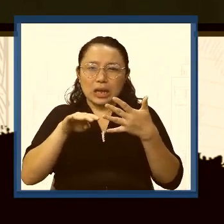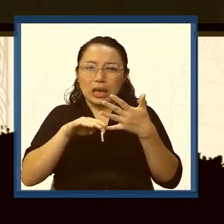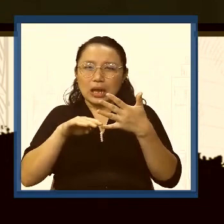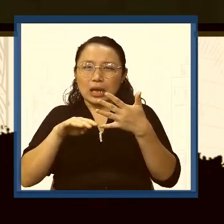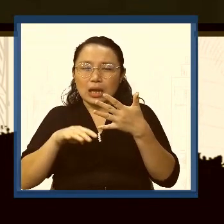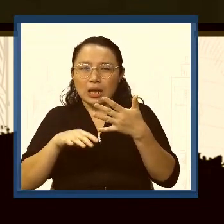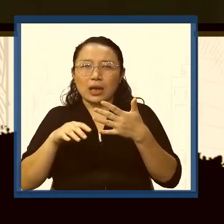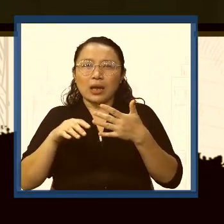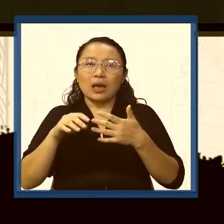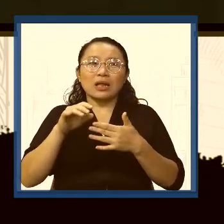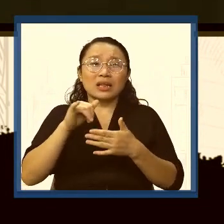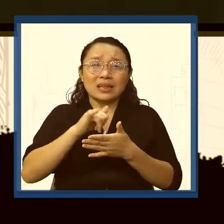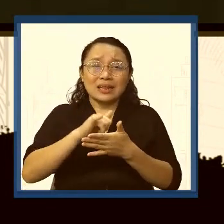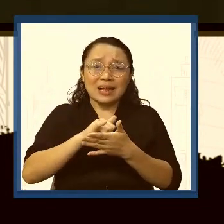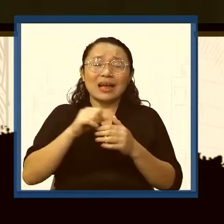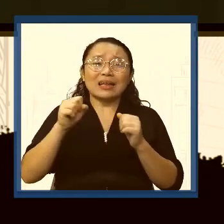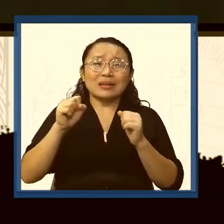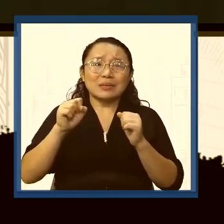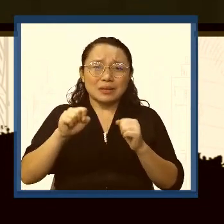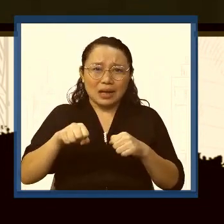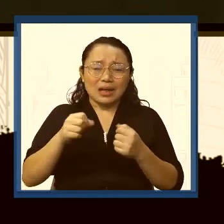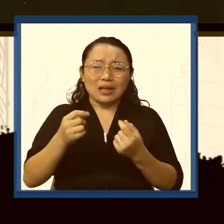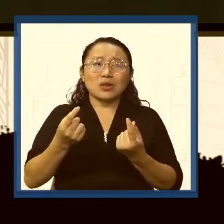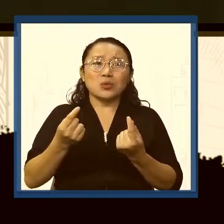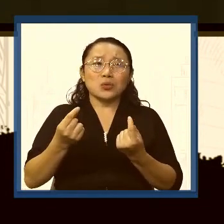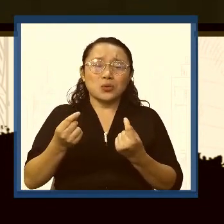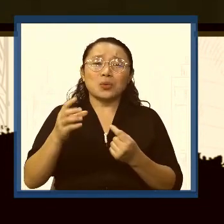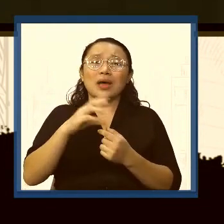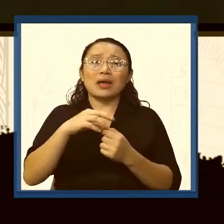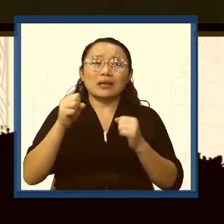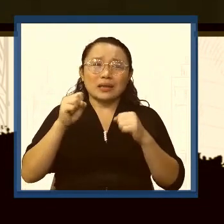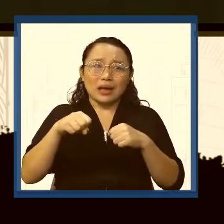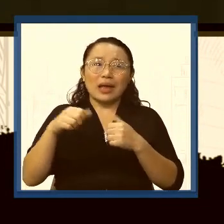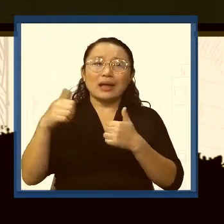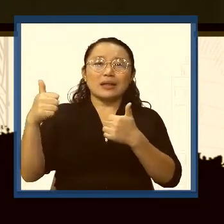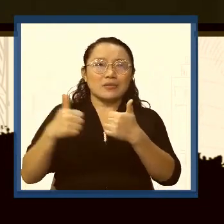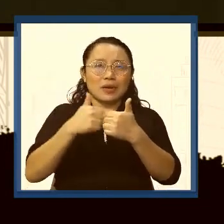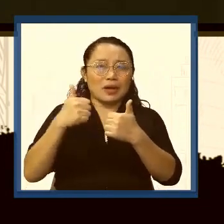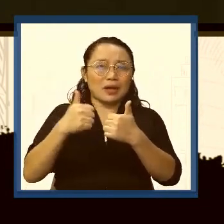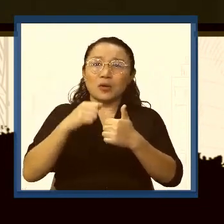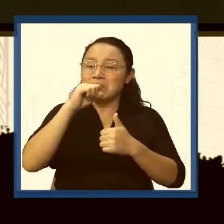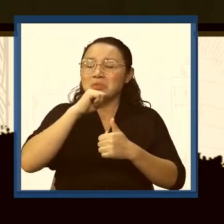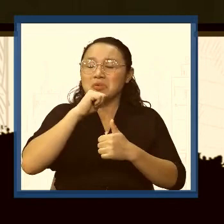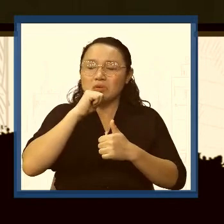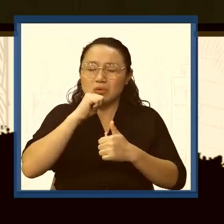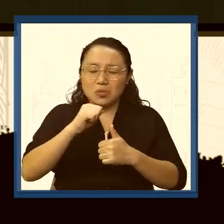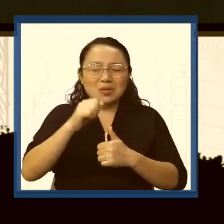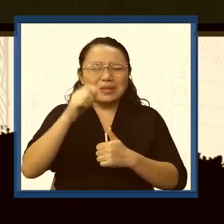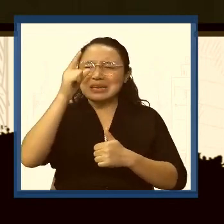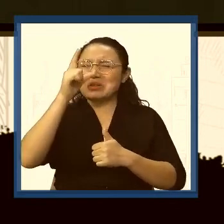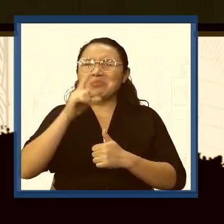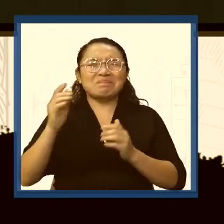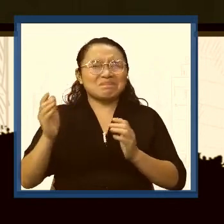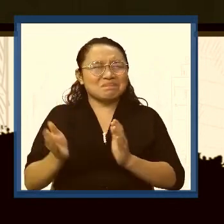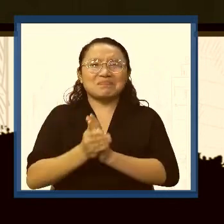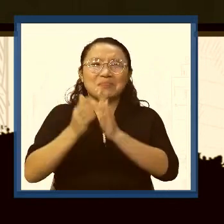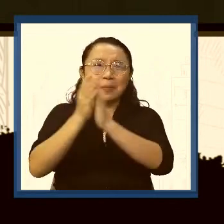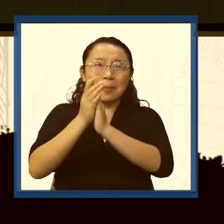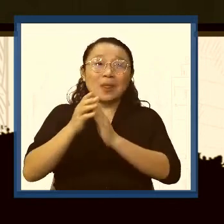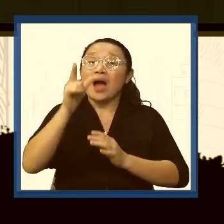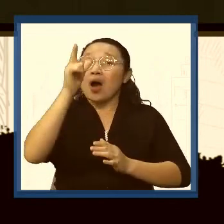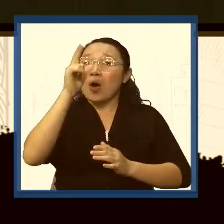kasuguan nga angay nato himuon og angay nato tumano kay dili ta malkansi. Ang Dios mo'y nagsulat niini, siya